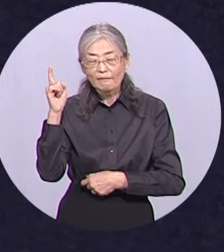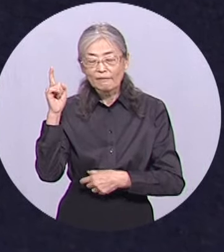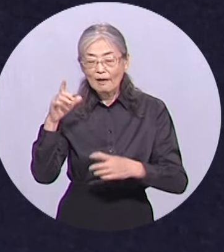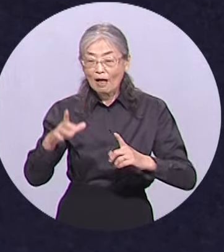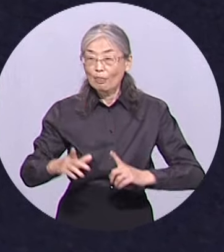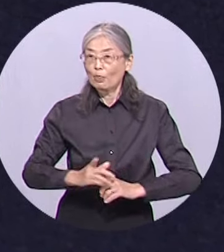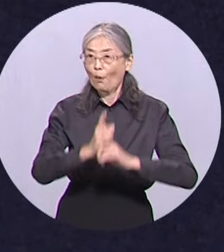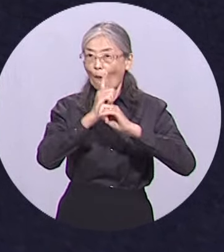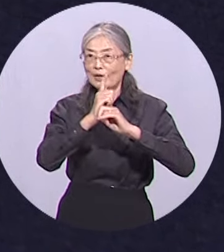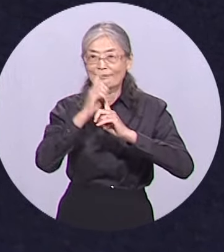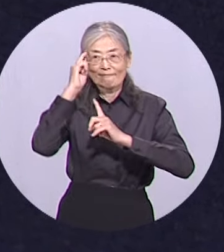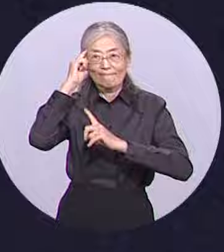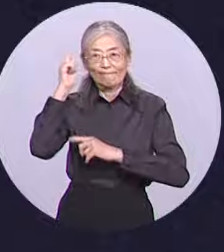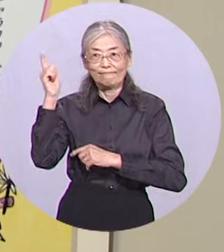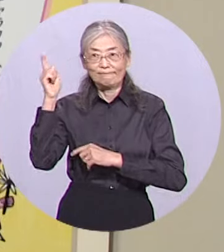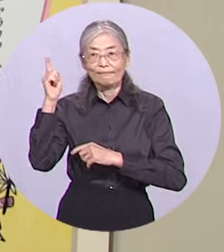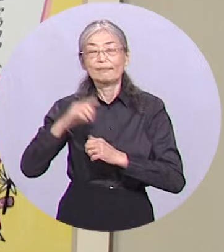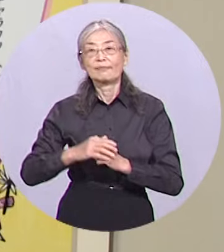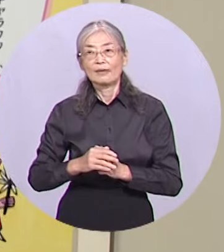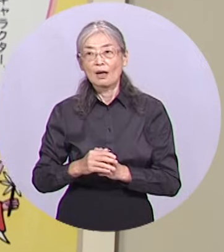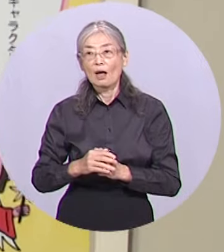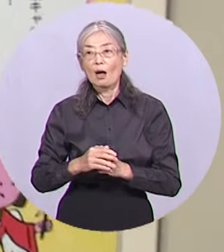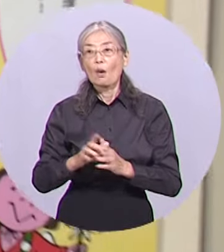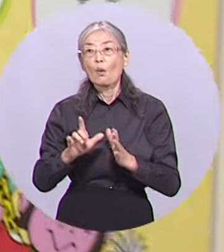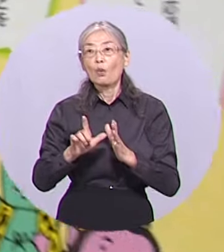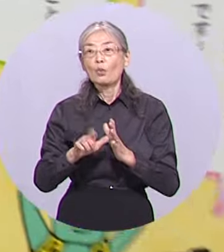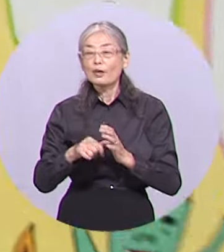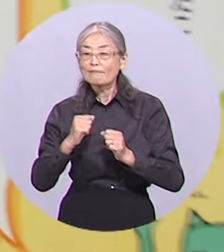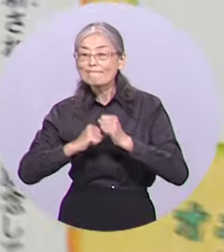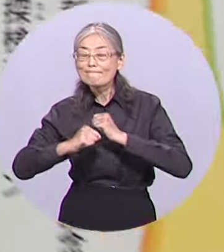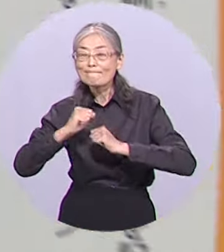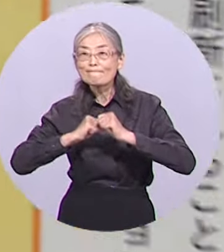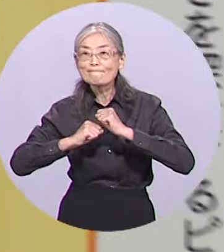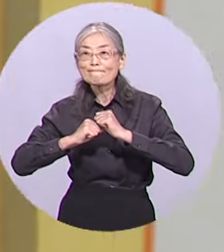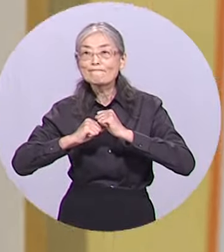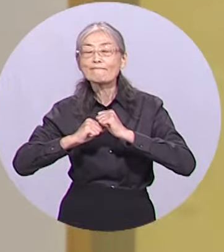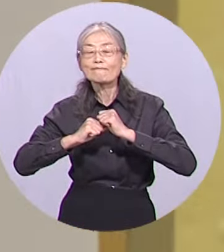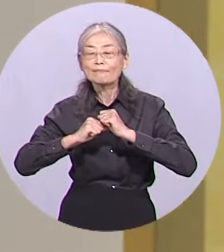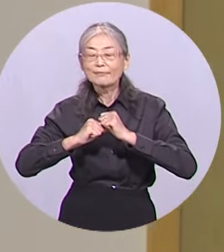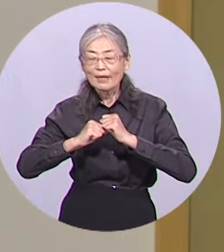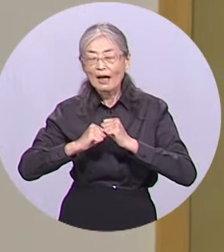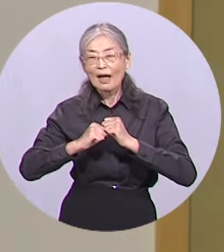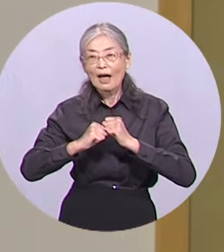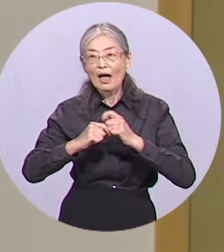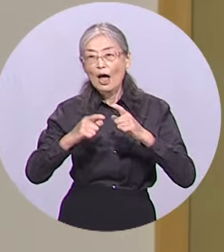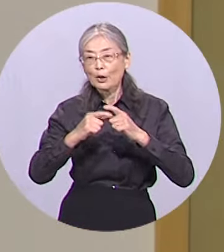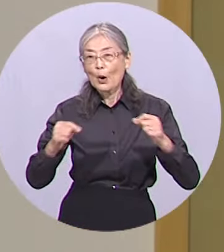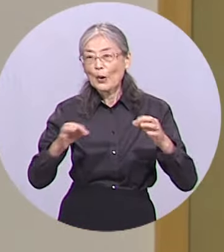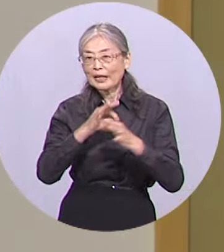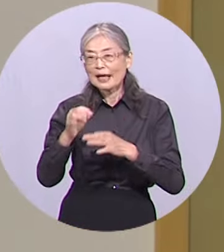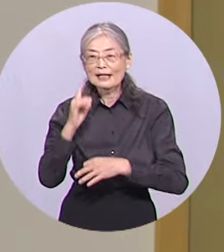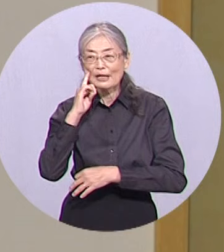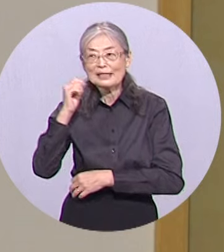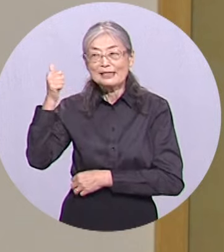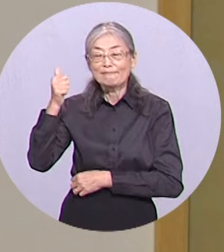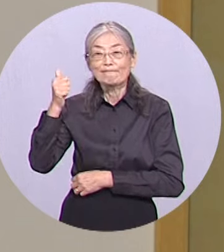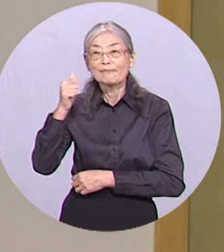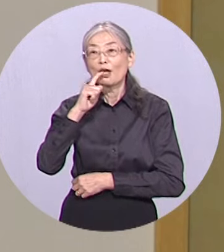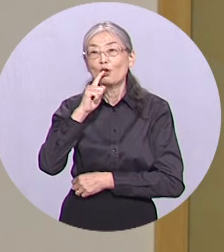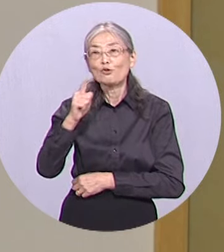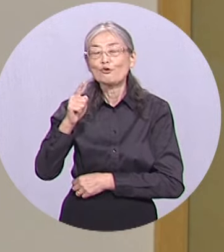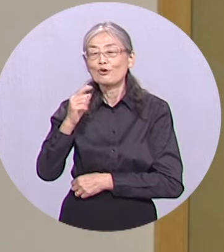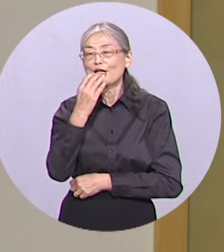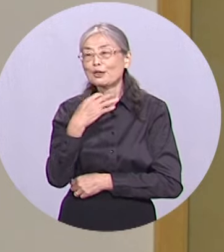試みました。そこで活躍したのが近代日本経済の父、渋沢栄一王で